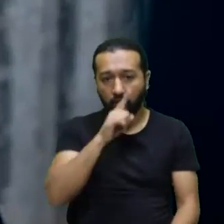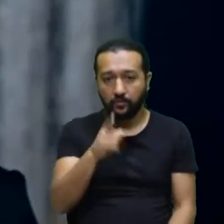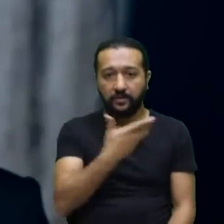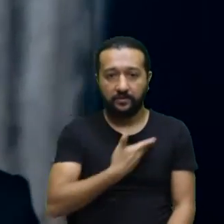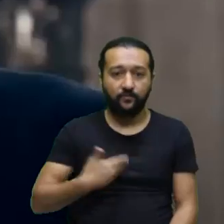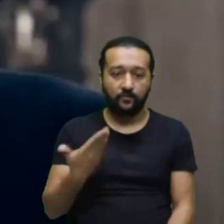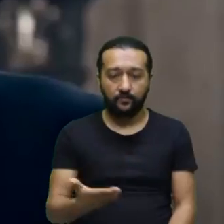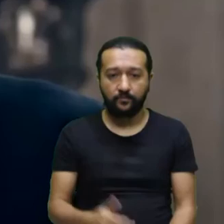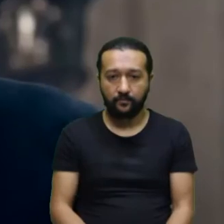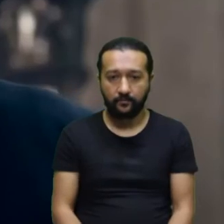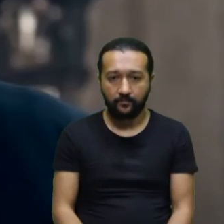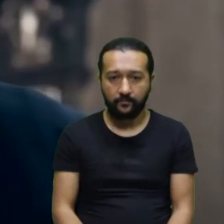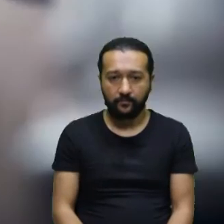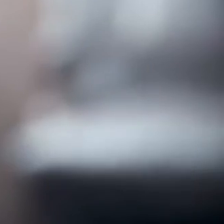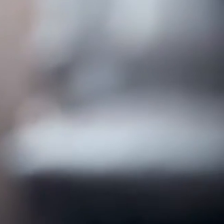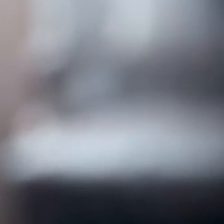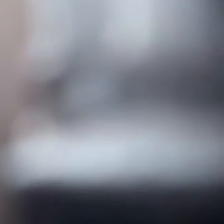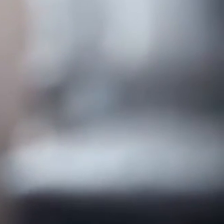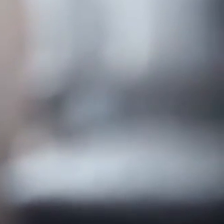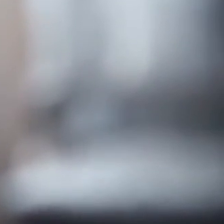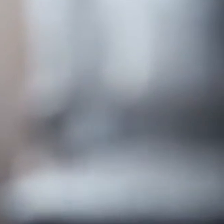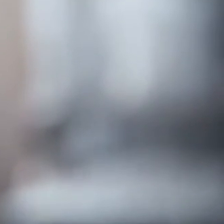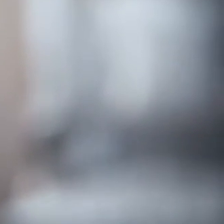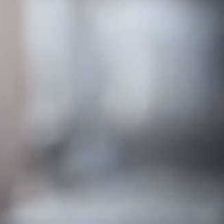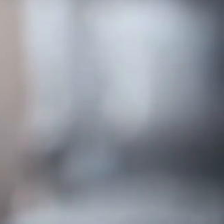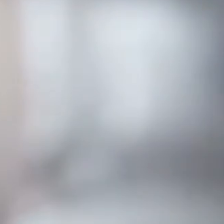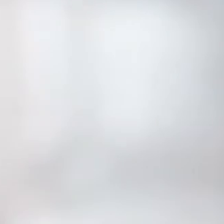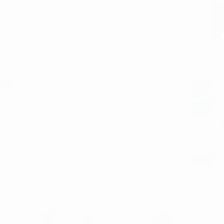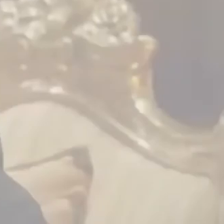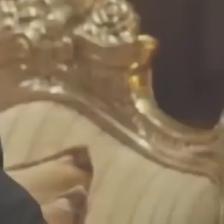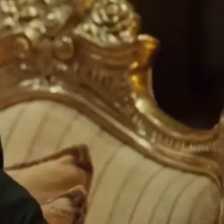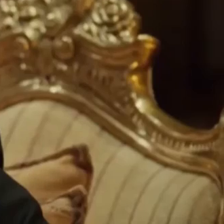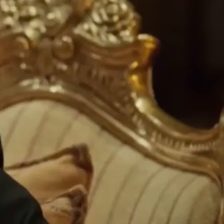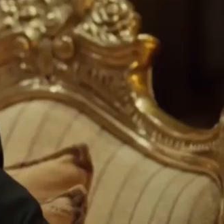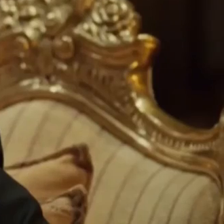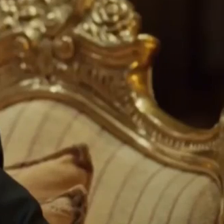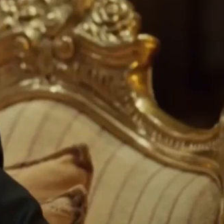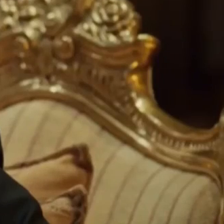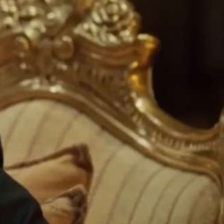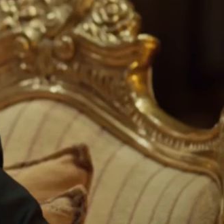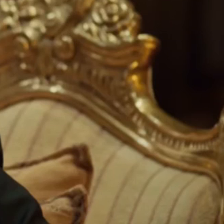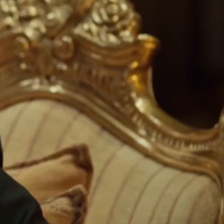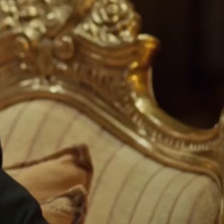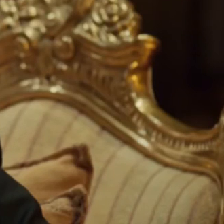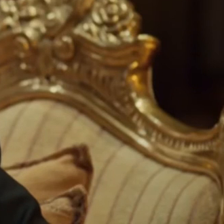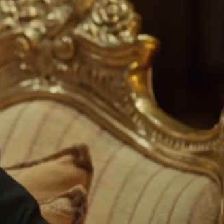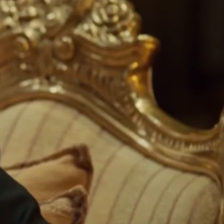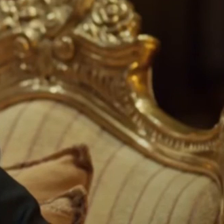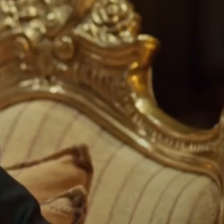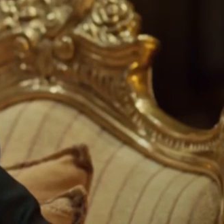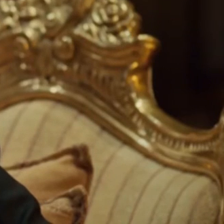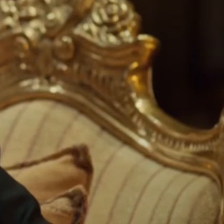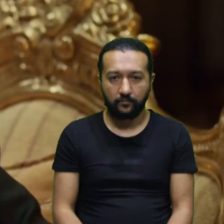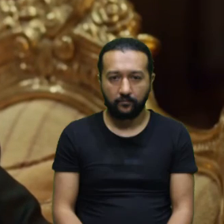O yüzden seviyorum işte. Majeste yere dayalı asanın sapını tuttu. Şimdi Arthur